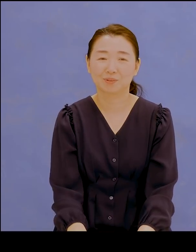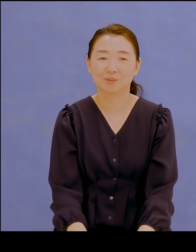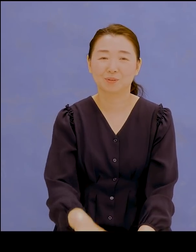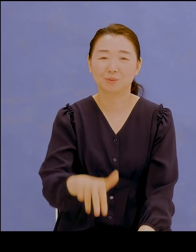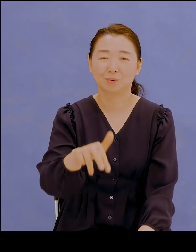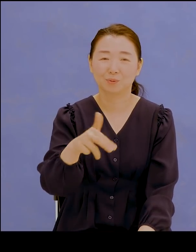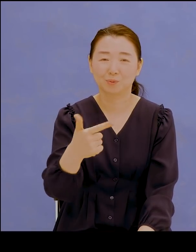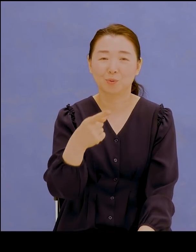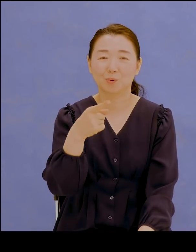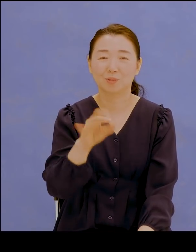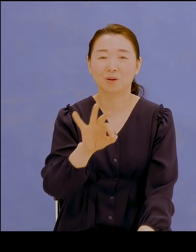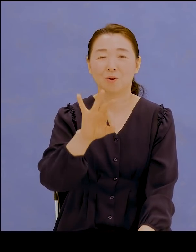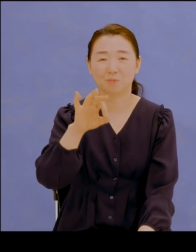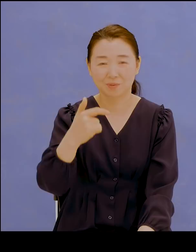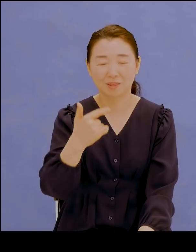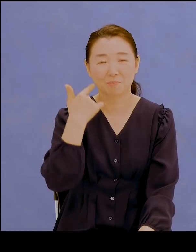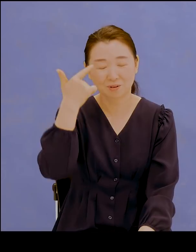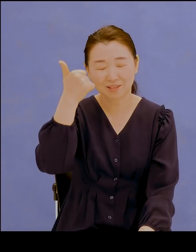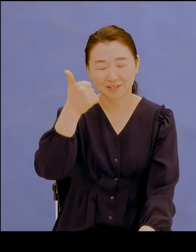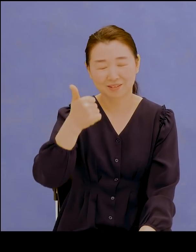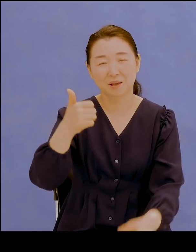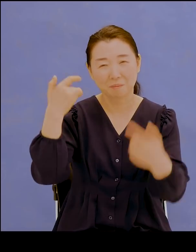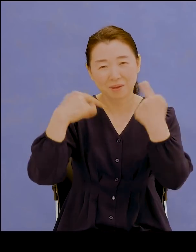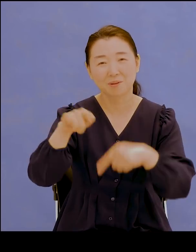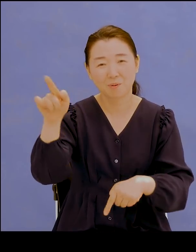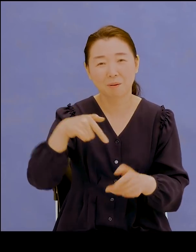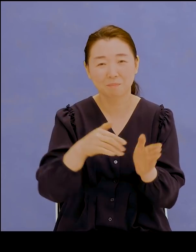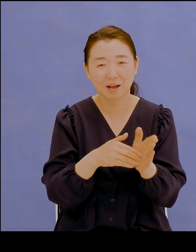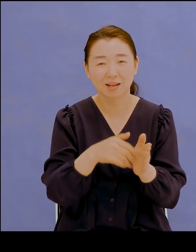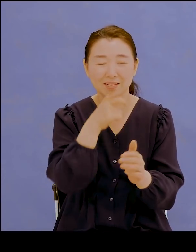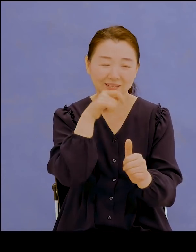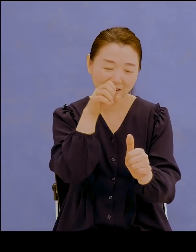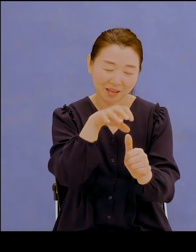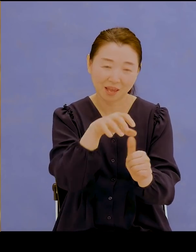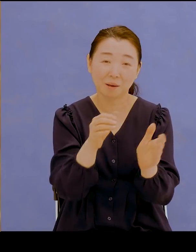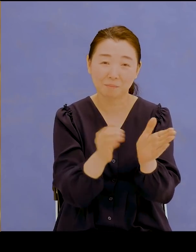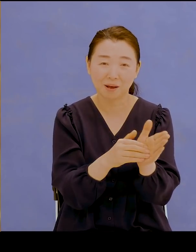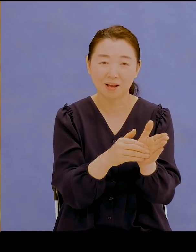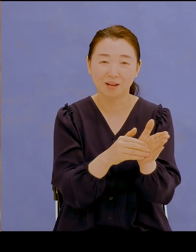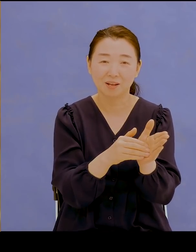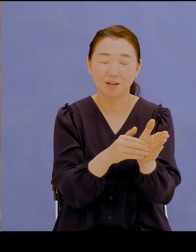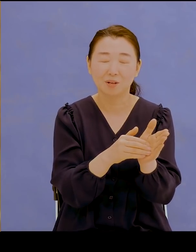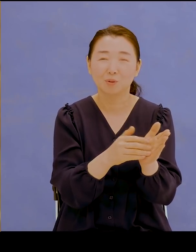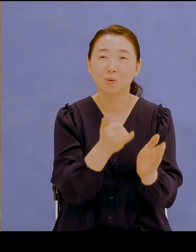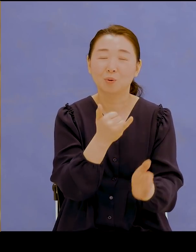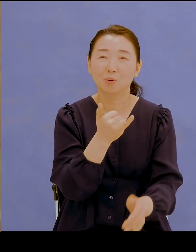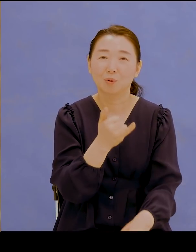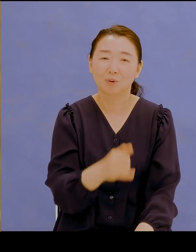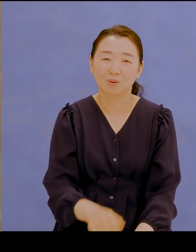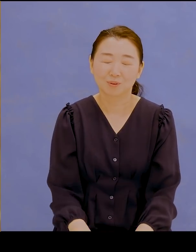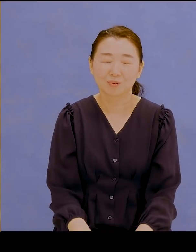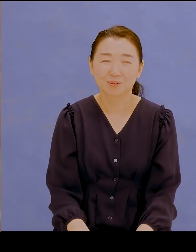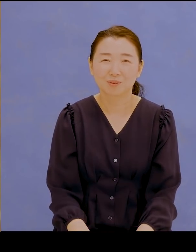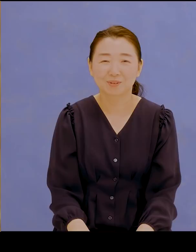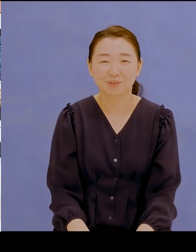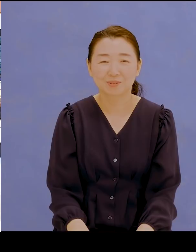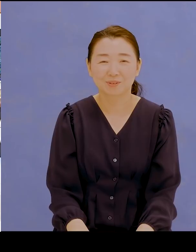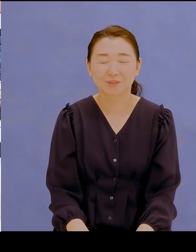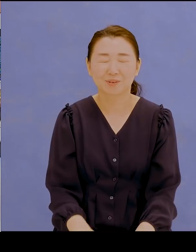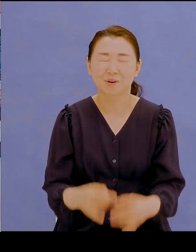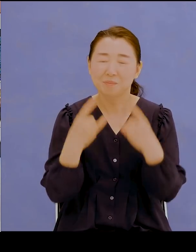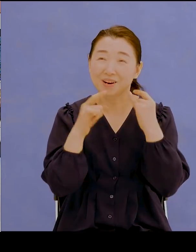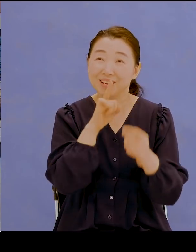조정민 목사님께서 네네네네. 맨날 매년마다 우리 애들 와주셨죠. 예. 세례 주시고 그분이 또 불어를 또 어떻게 그런 목사님을 또